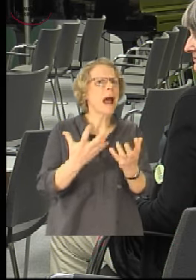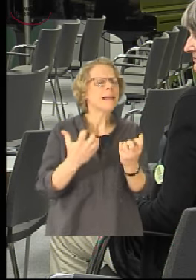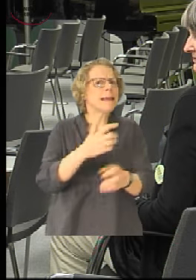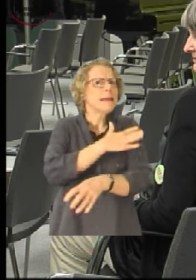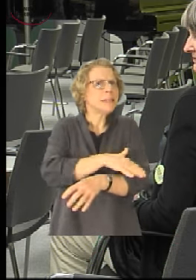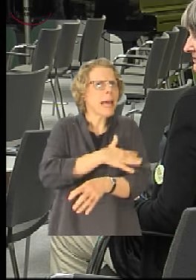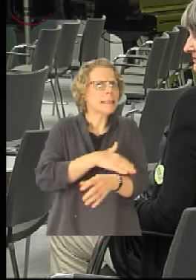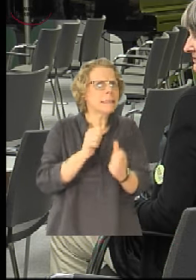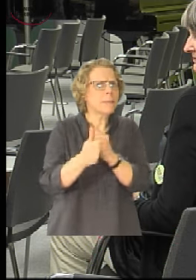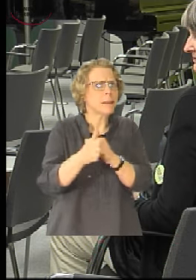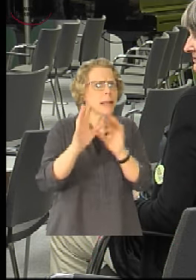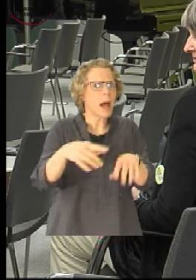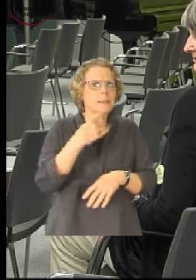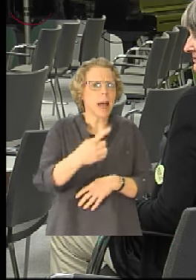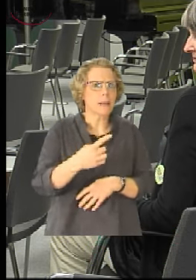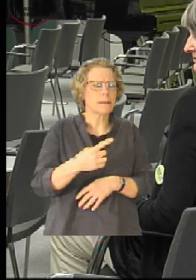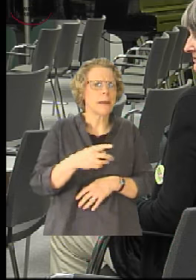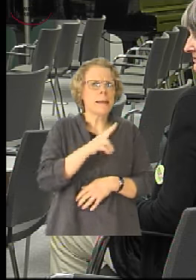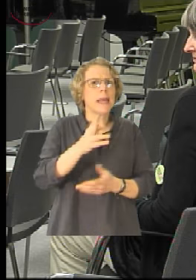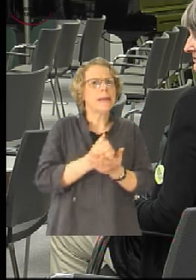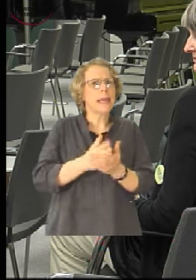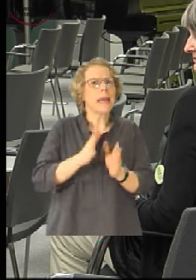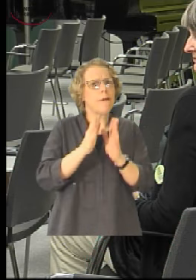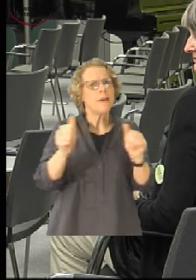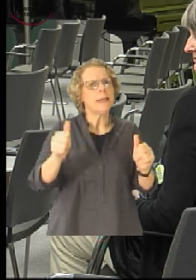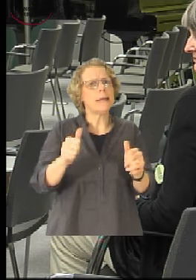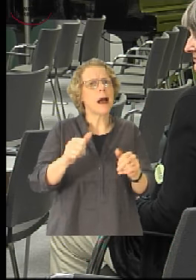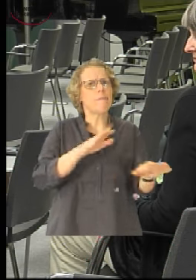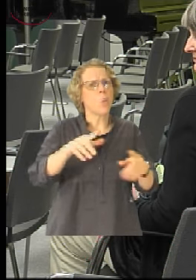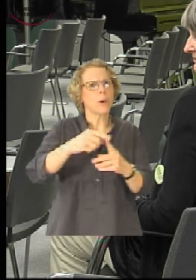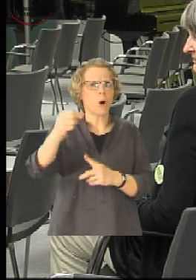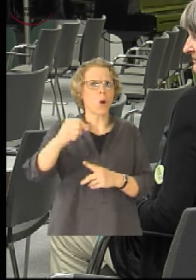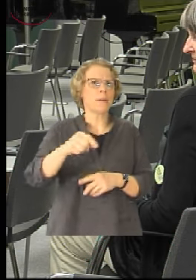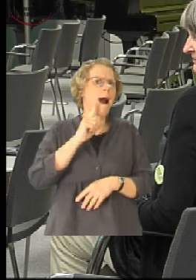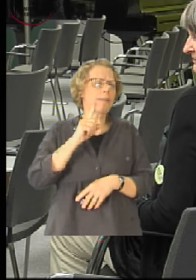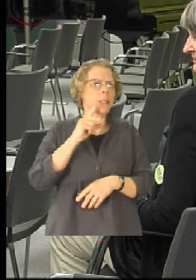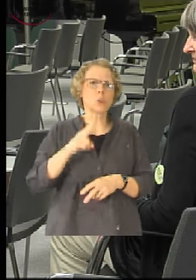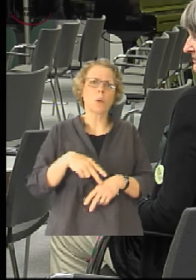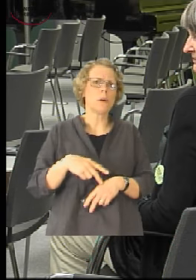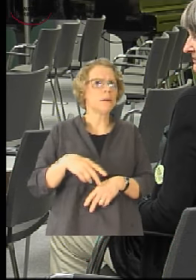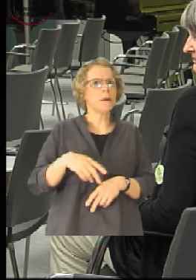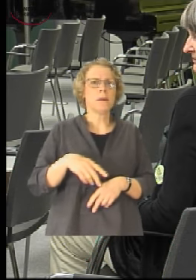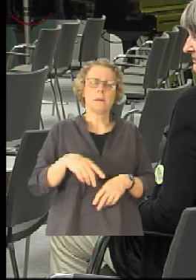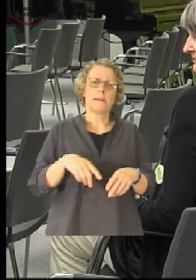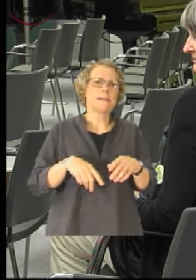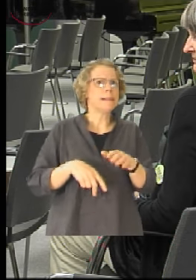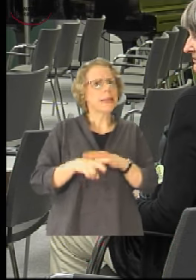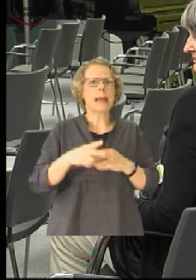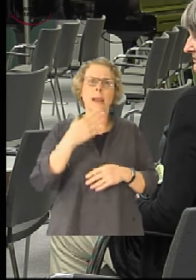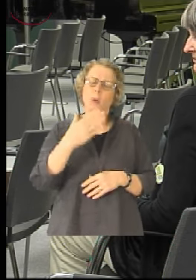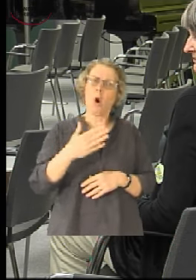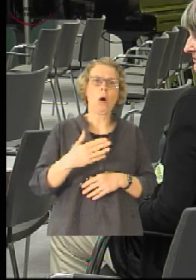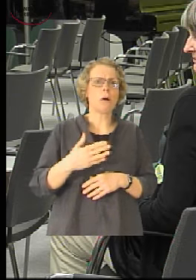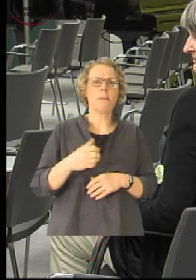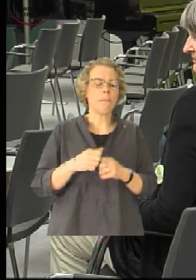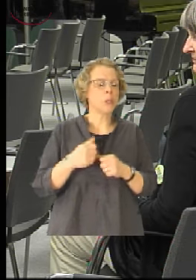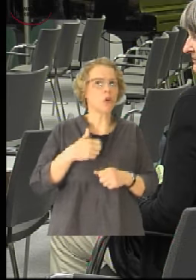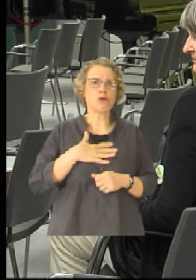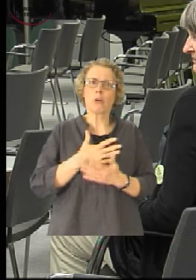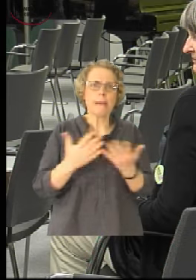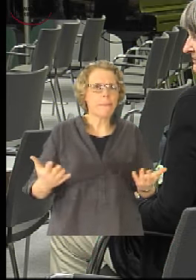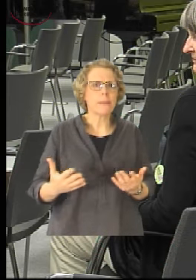praktikertjänstrepresentant hade, nämligen om det fria vårdvalet, att det alltid är så jäkla bra. Det är inte alls så. Det är för de